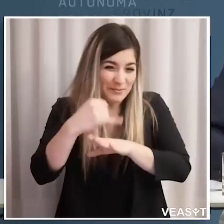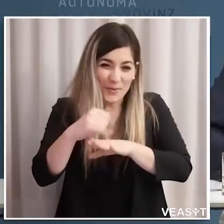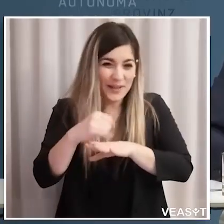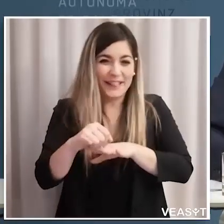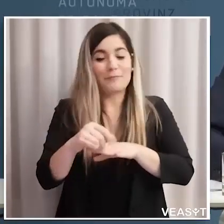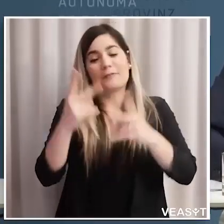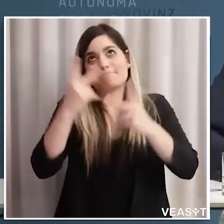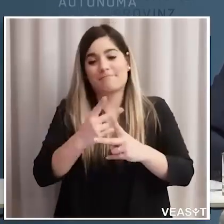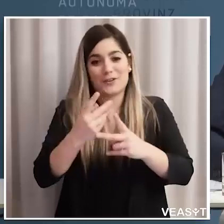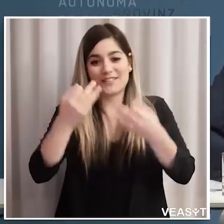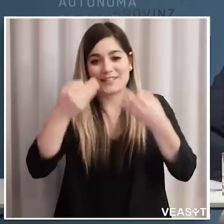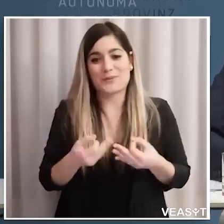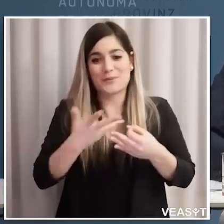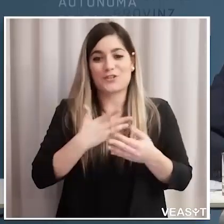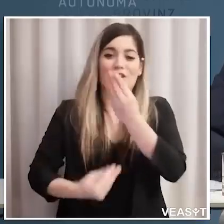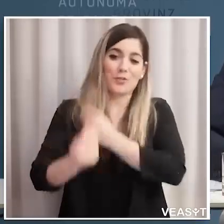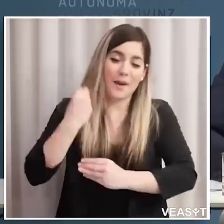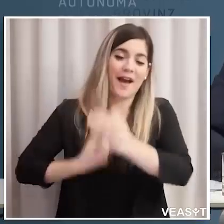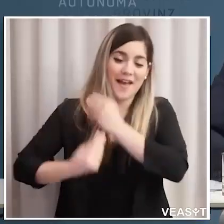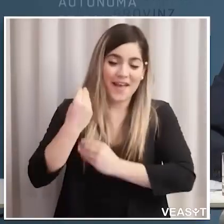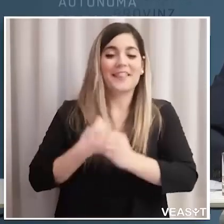perché sicuramente ci saranno domande anche su questo.